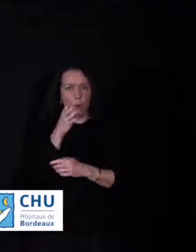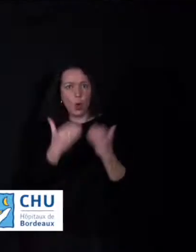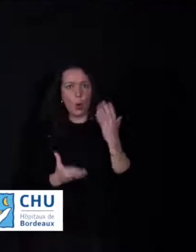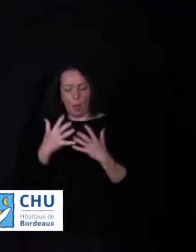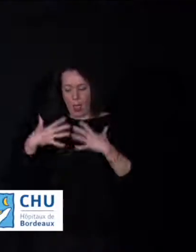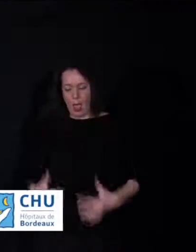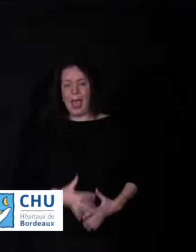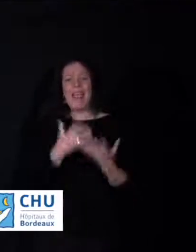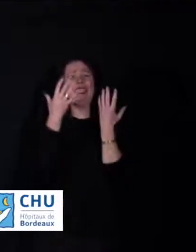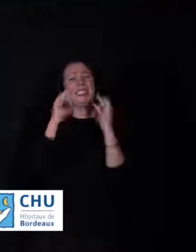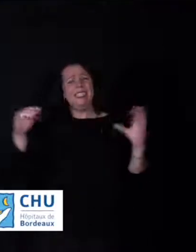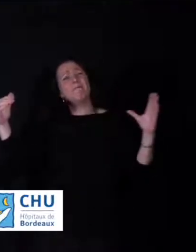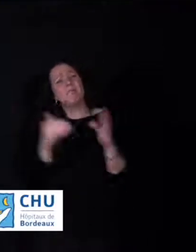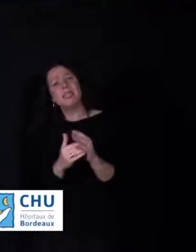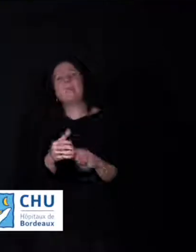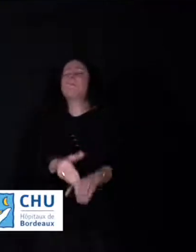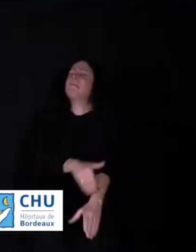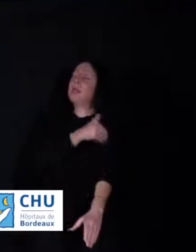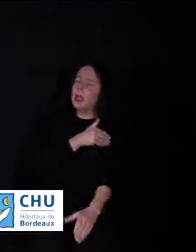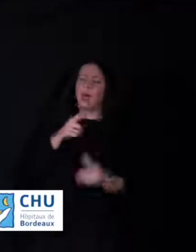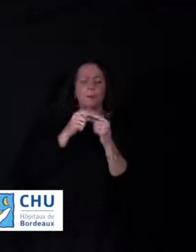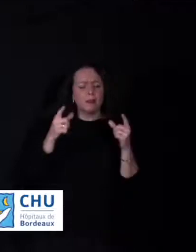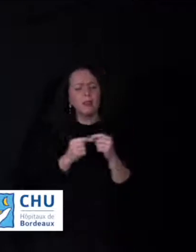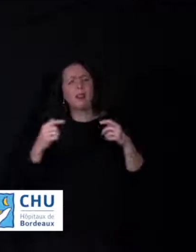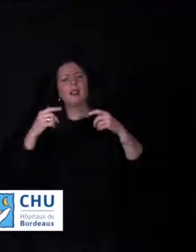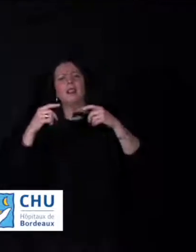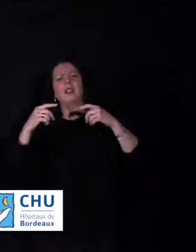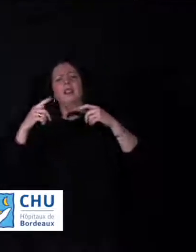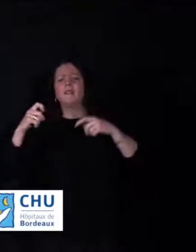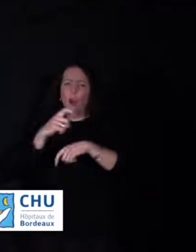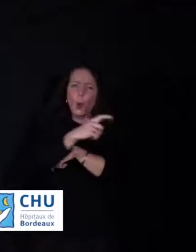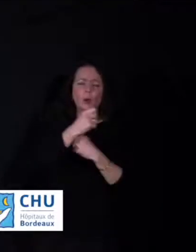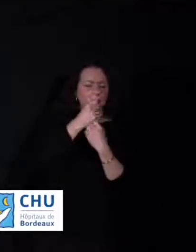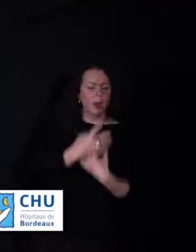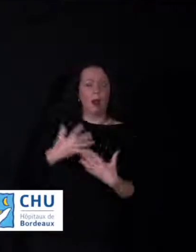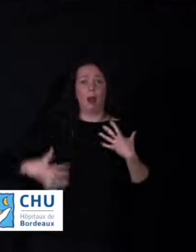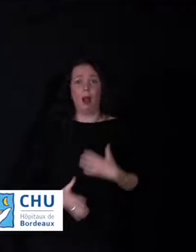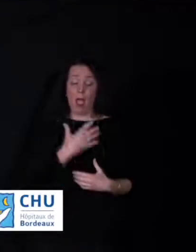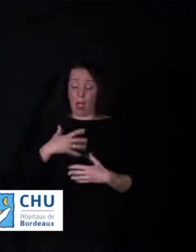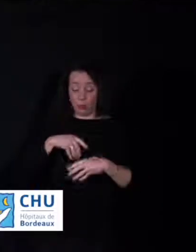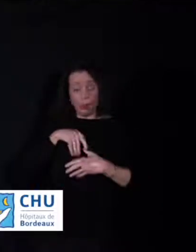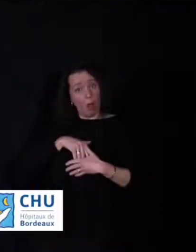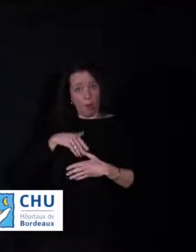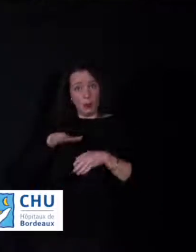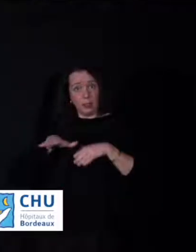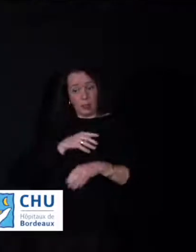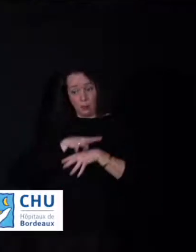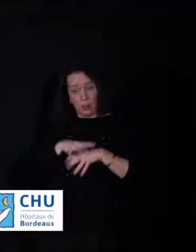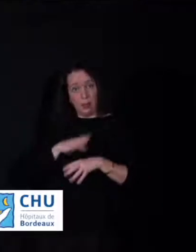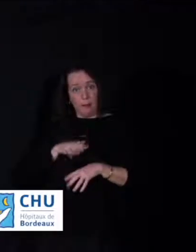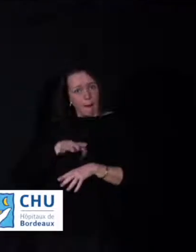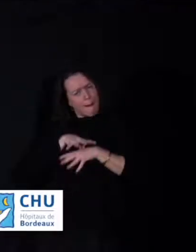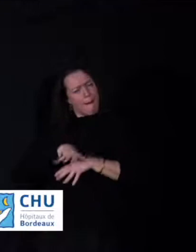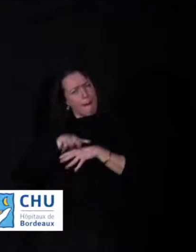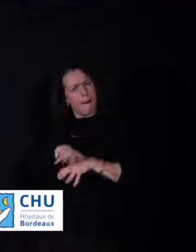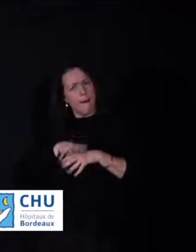000 milliards de bactéries et de virus qui nous entourent et contre lesquels notre système immunitaire répond en permanence depuis notre naissance. On